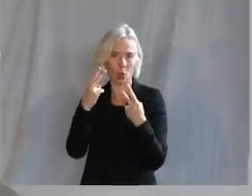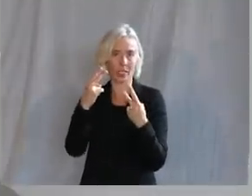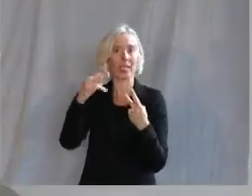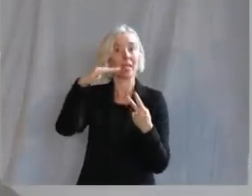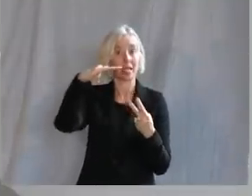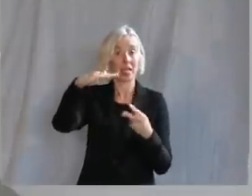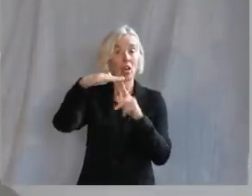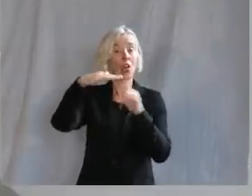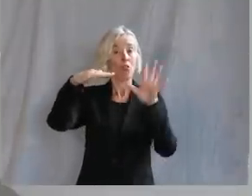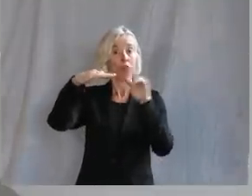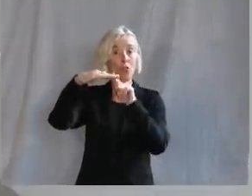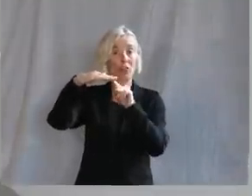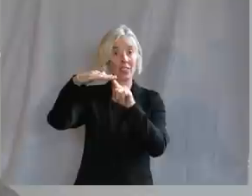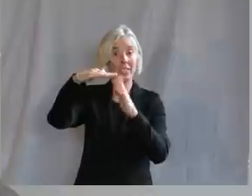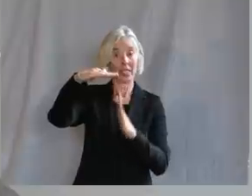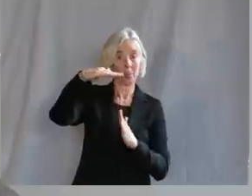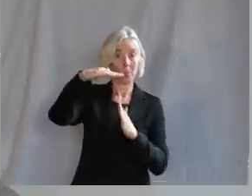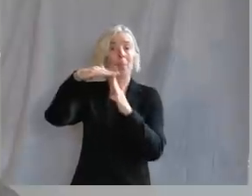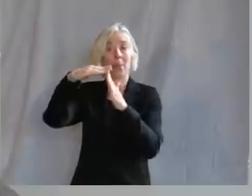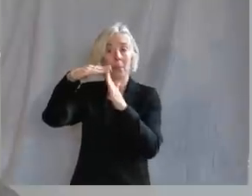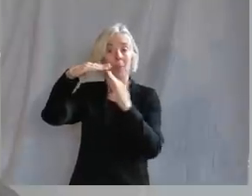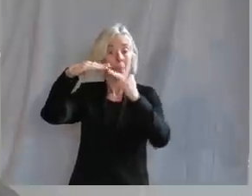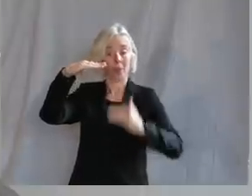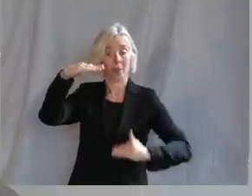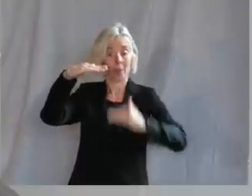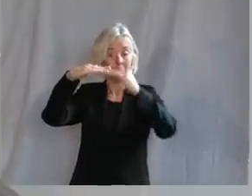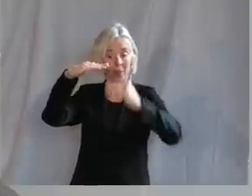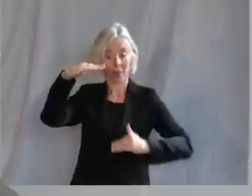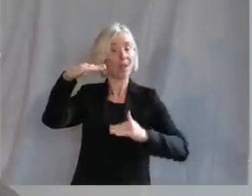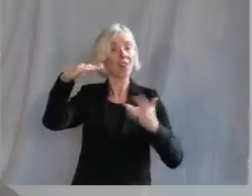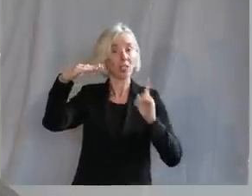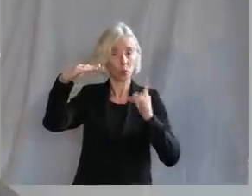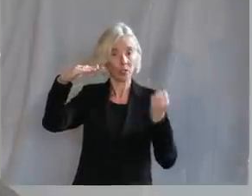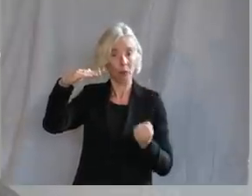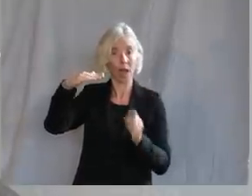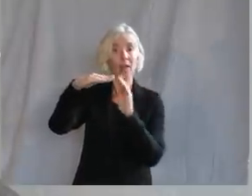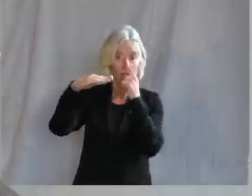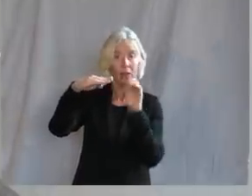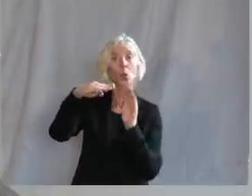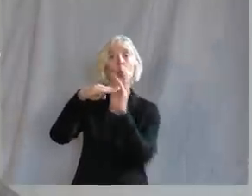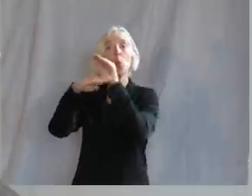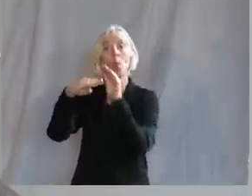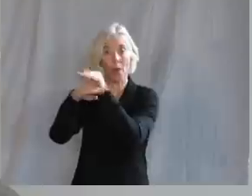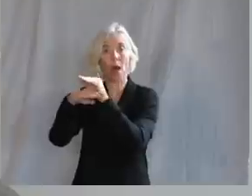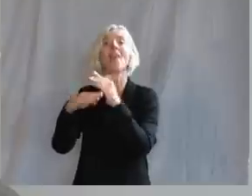von 50 und was gilt dann, wenn die Schwelle von 50 überschritten ist. Ich mache das in